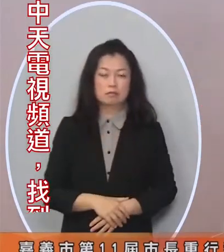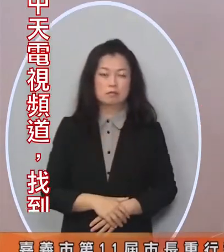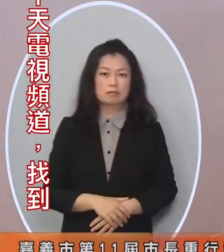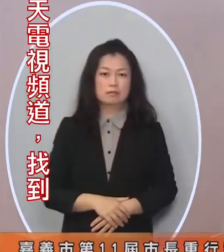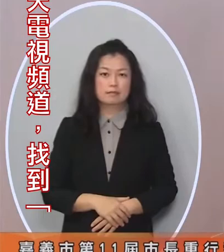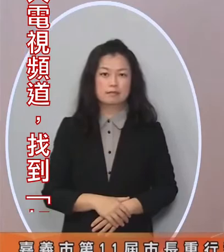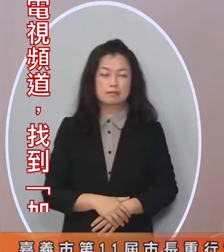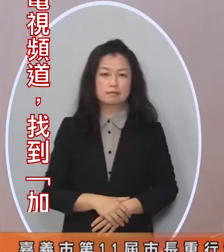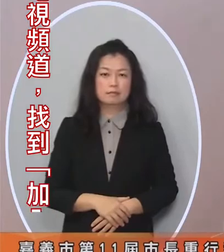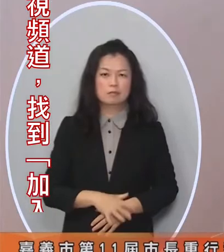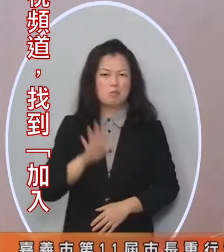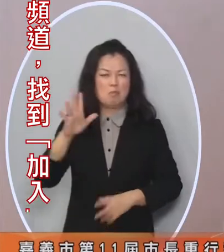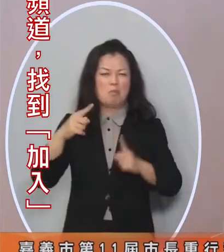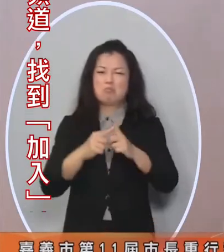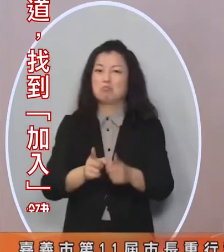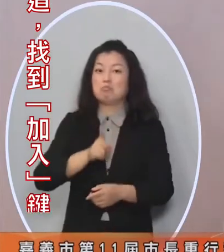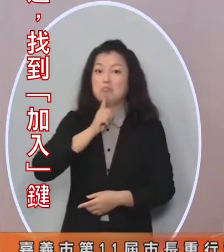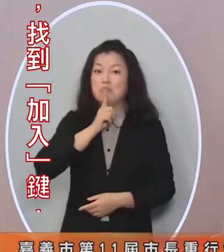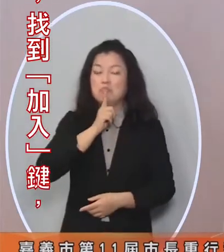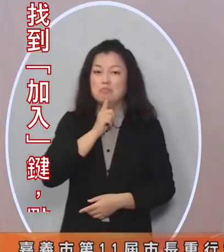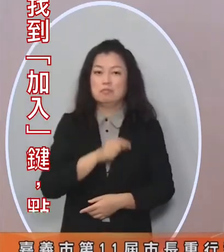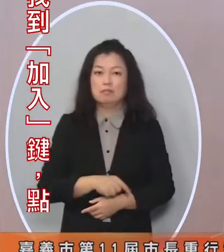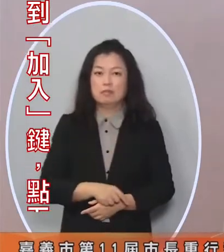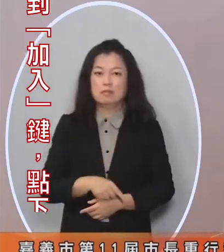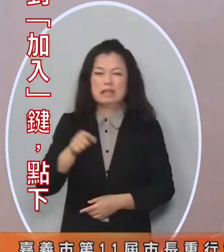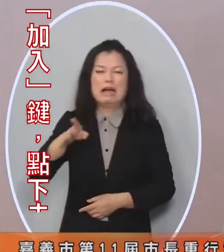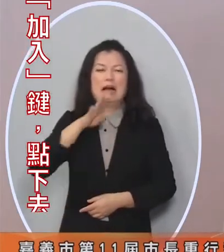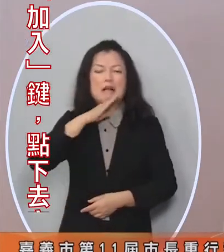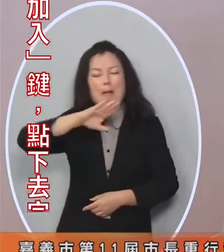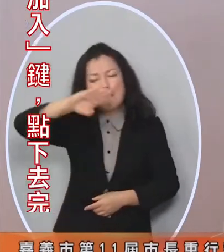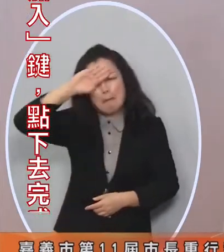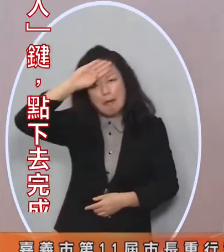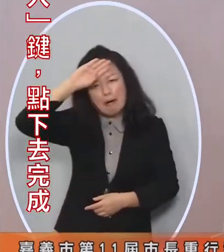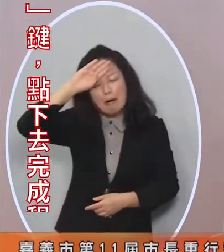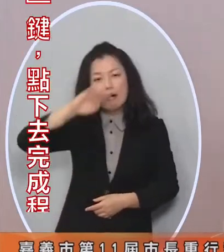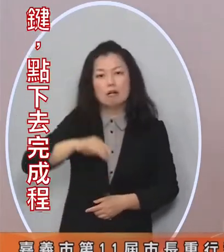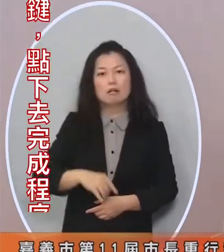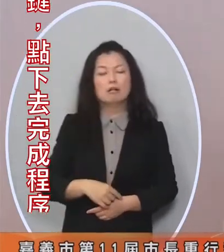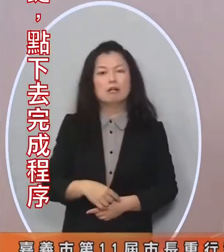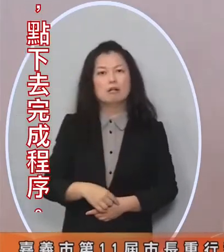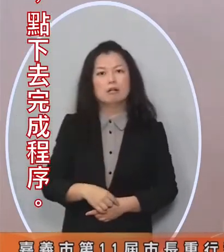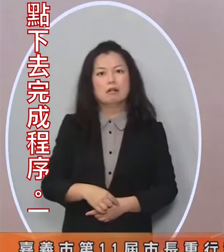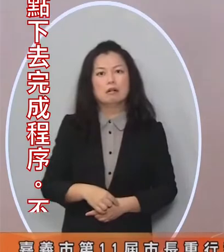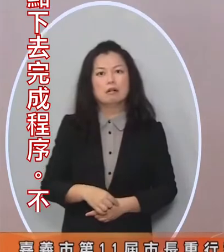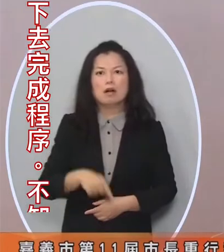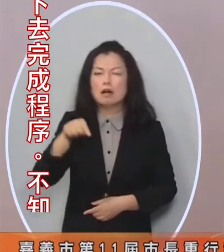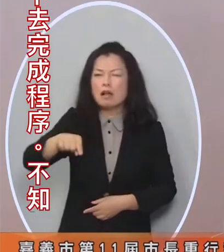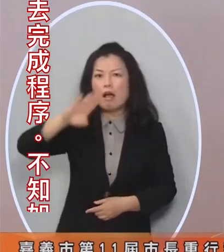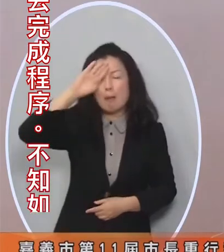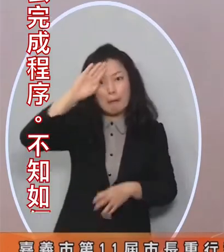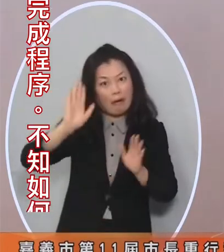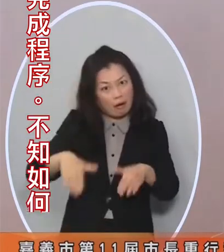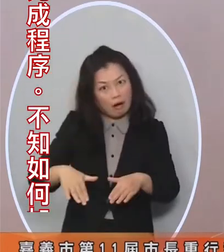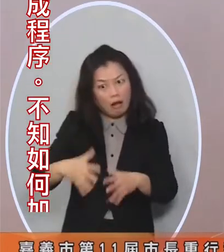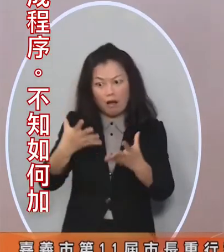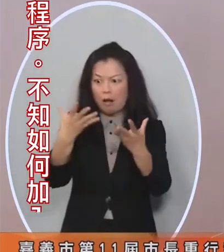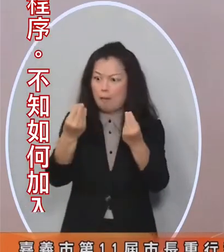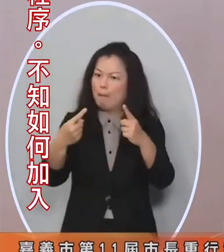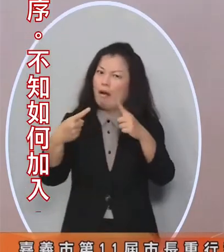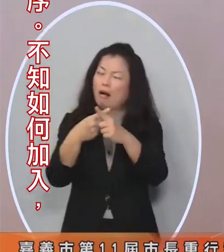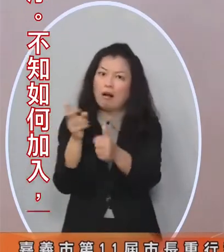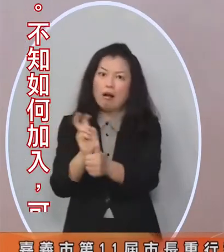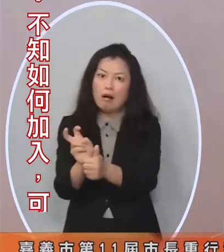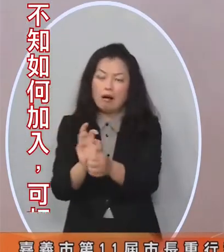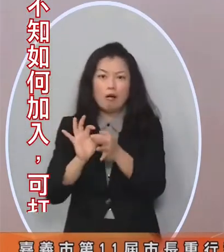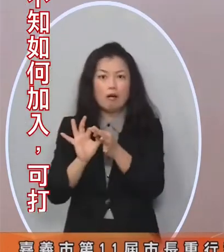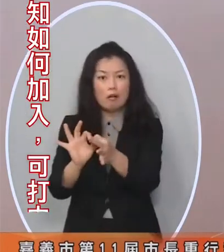政总统。然后有人说这个他是在生病。各位，生病居然全场没有一个人关心，他这个制度是违反人性